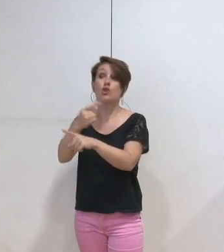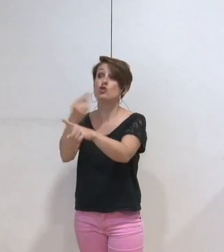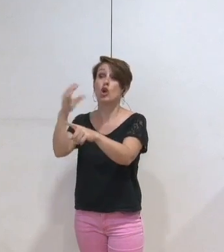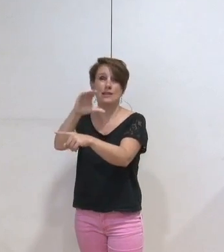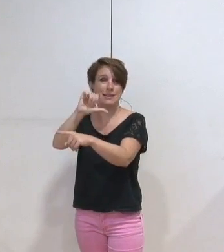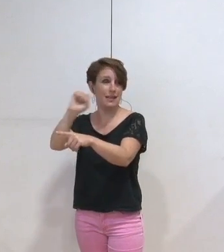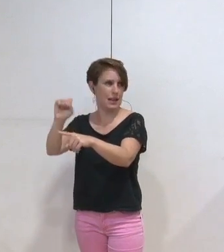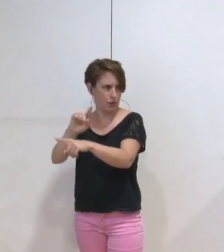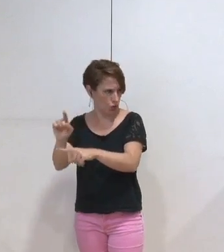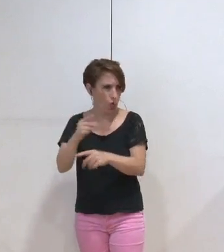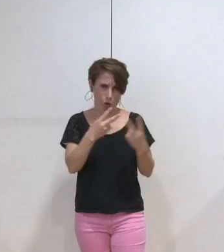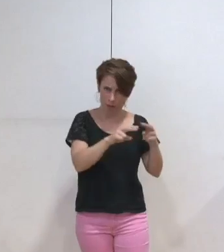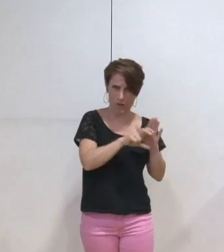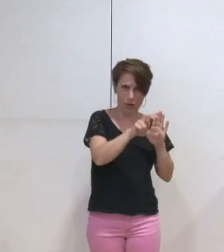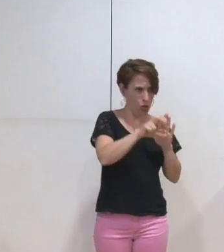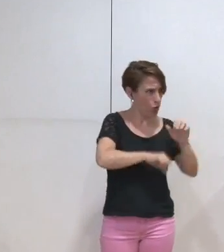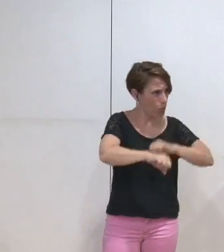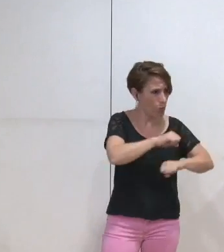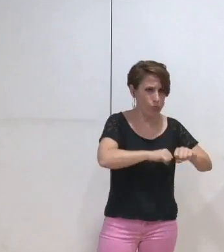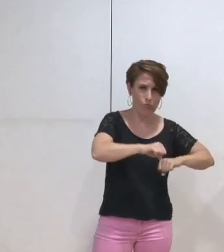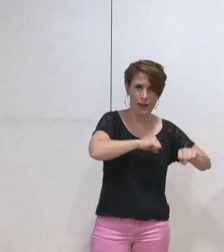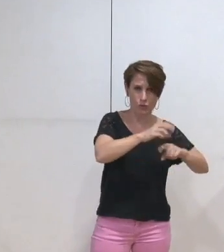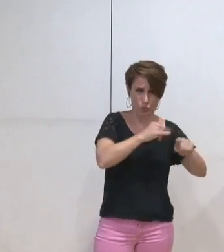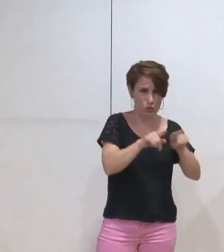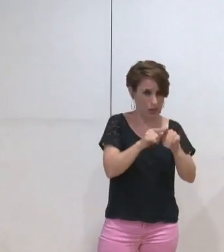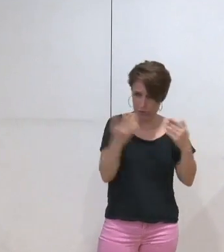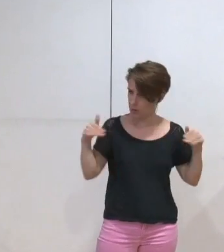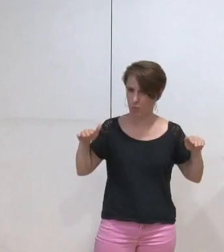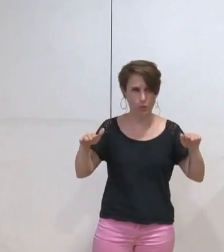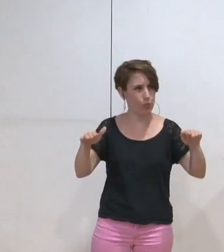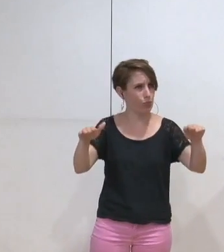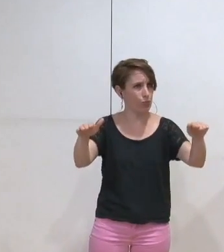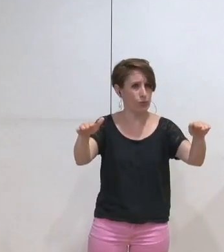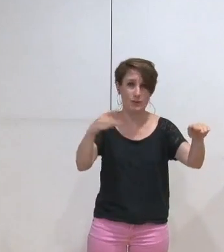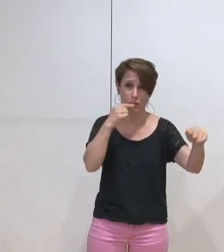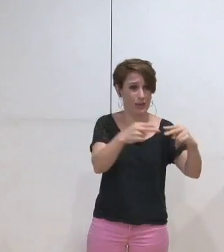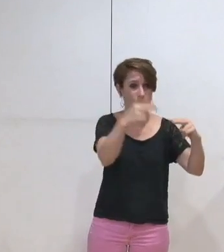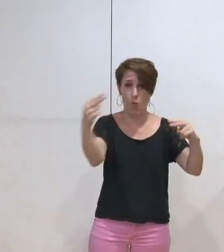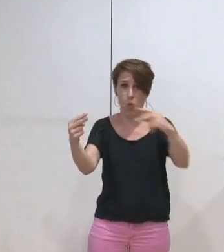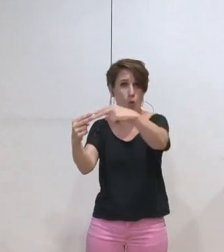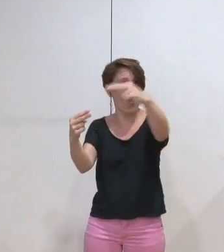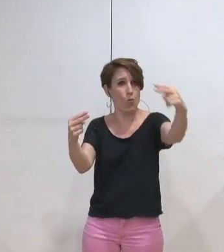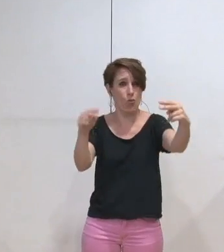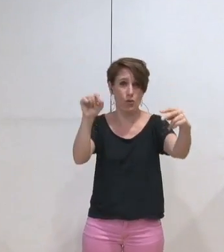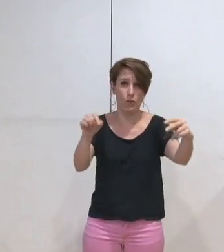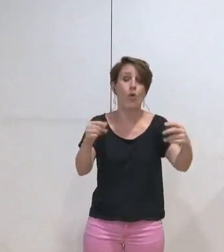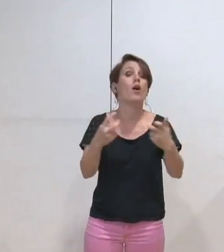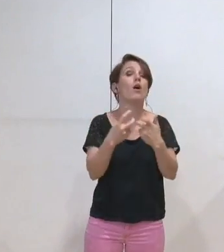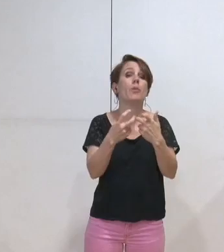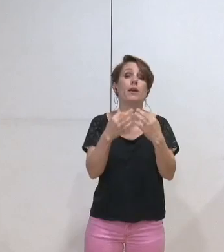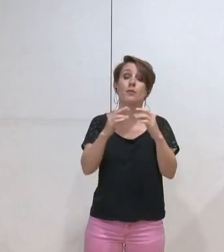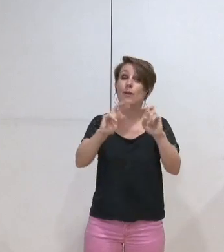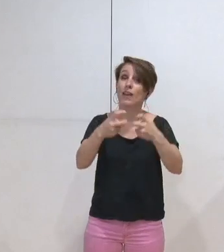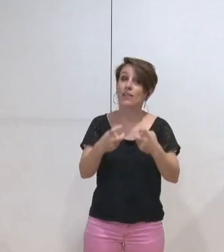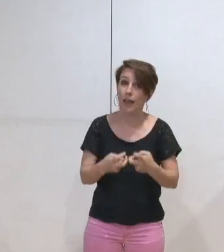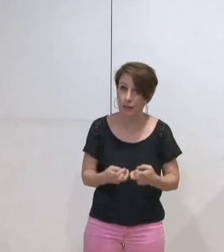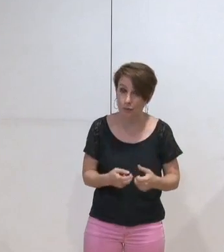passerelles entre la ville et le CCAS c'est par exemple le cas sur la question des tarifications travail que l'on est en train de mener actuellement